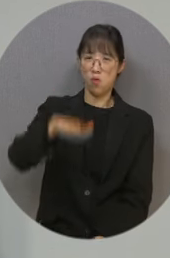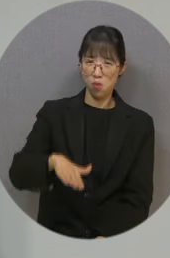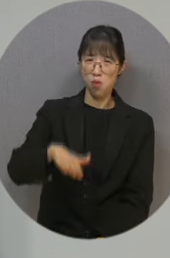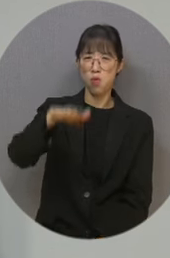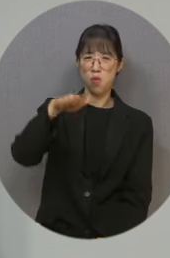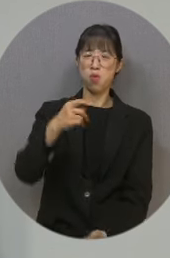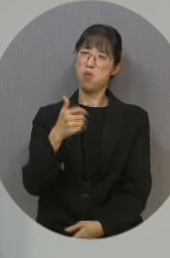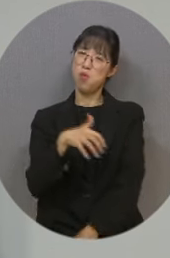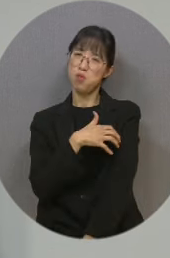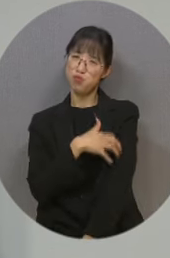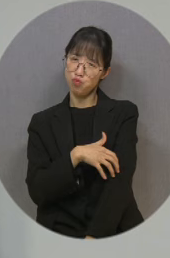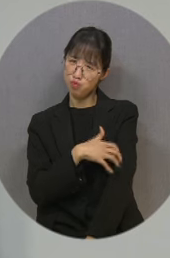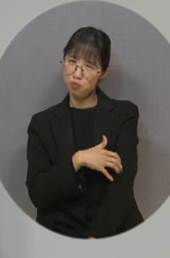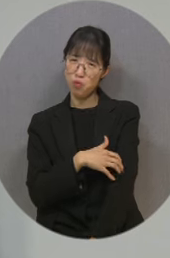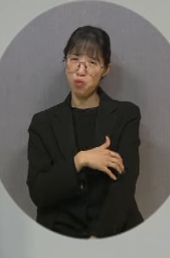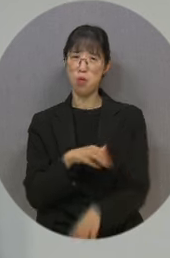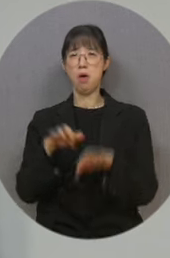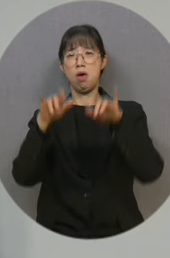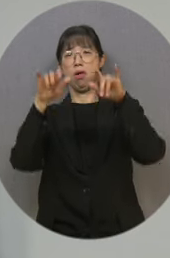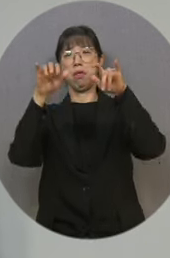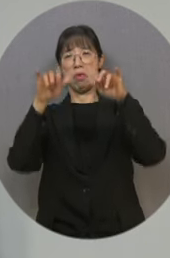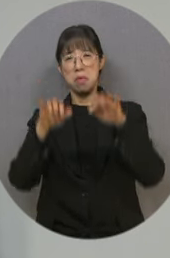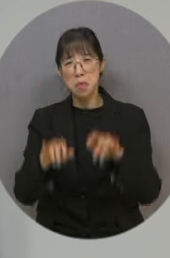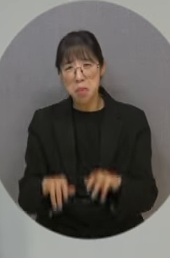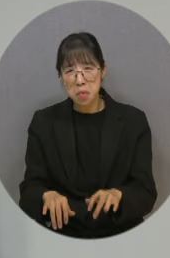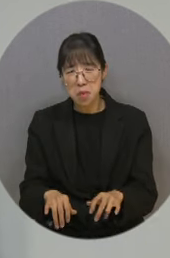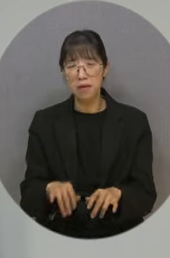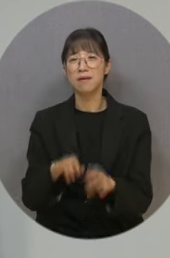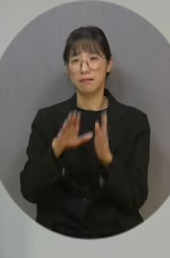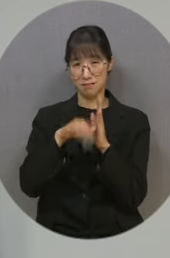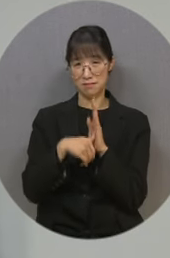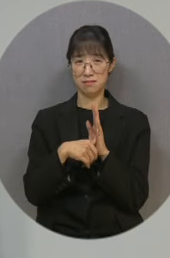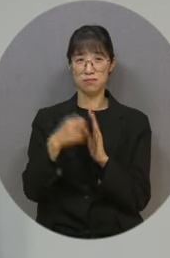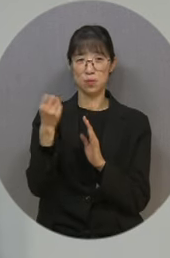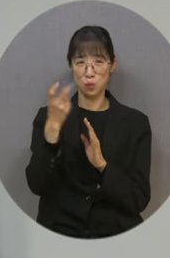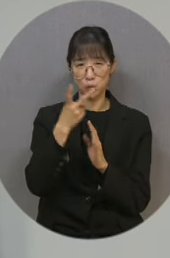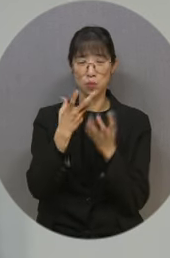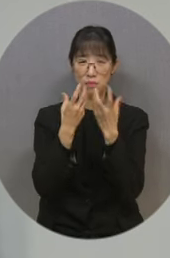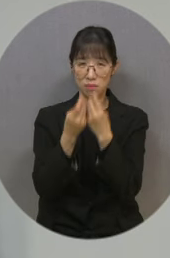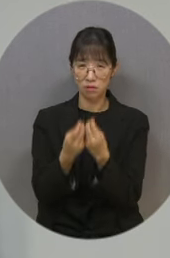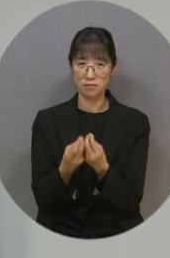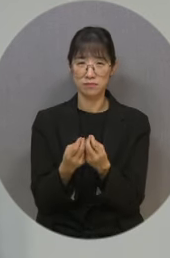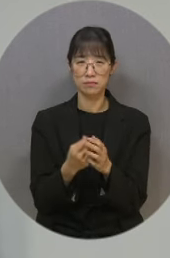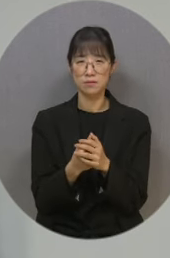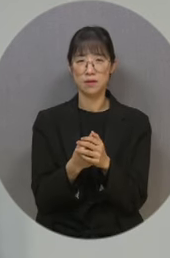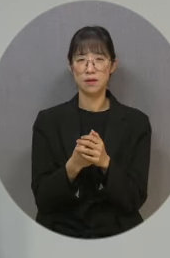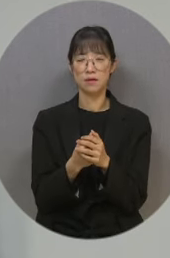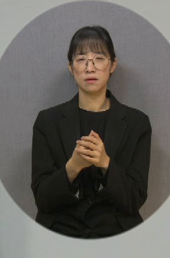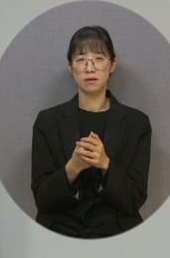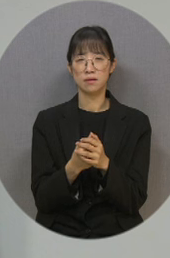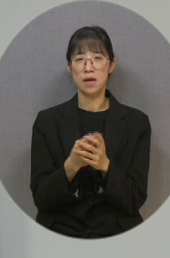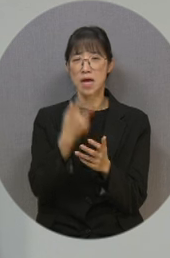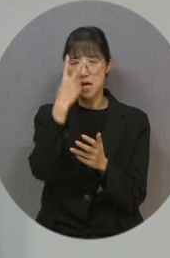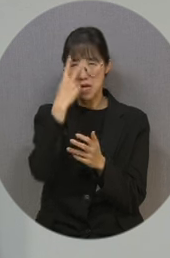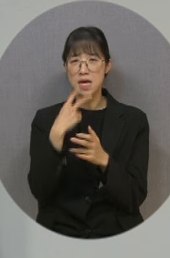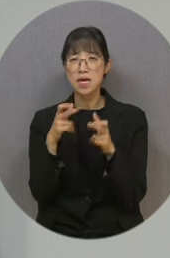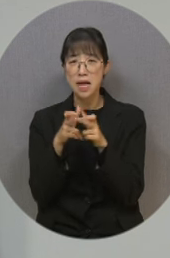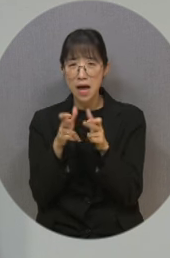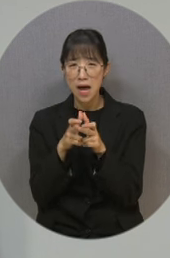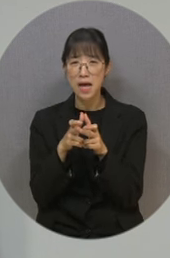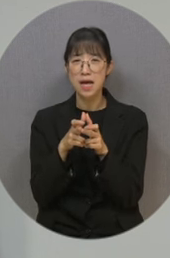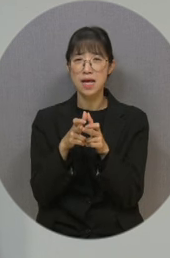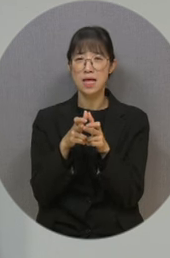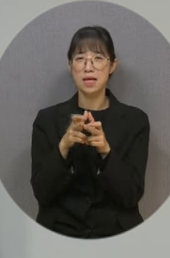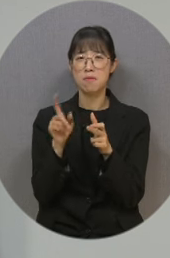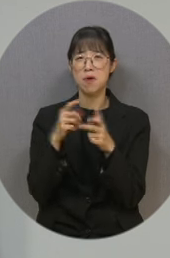달라 가지고 일을 하는데 불편 있다든가 그다음에 또 예를 들어서 어 여러 가지 시각 장인 같은 경우는